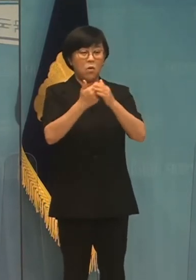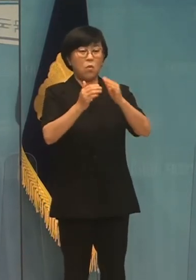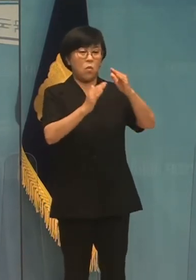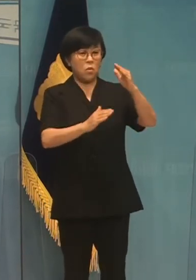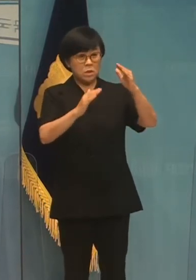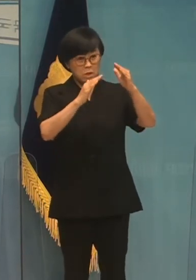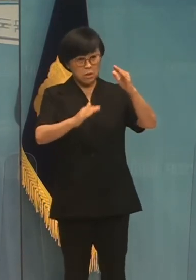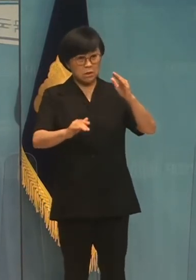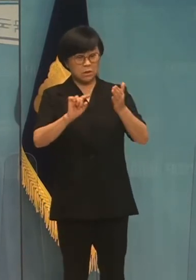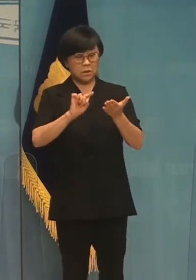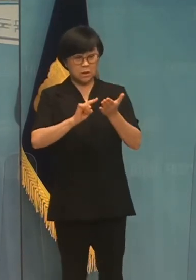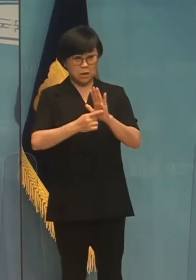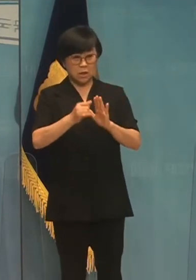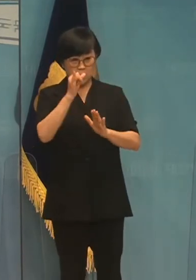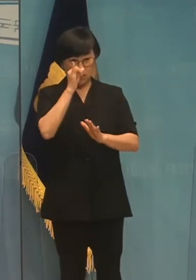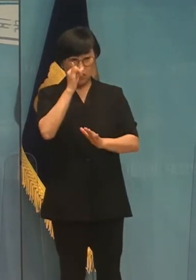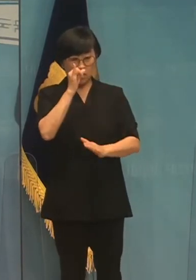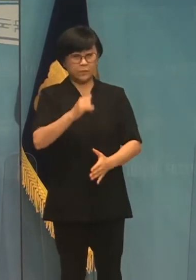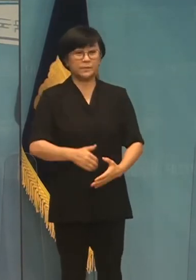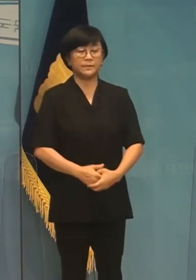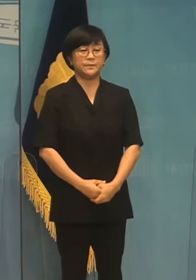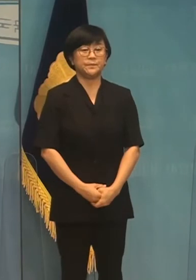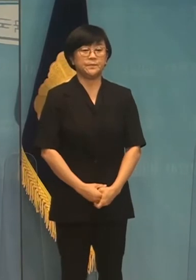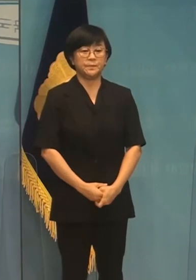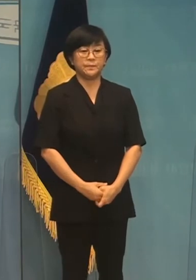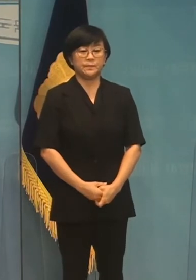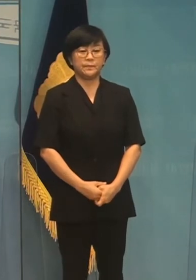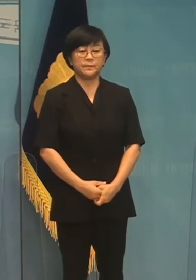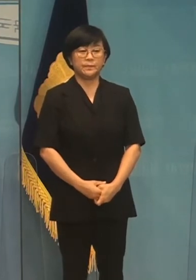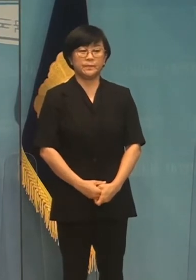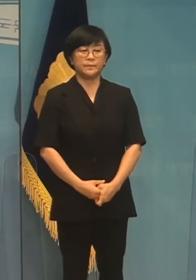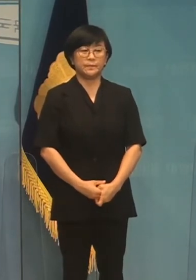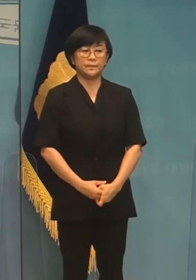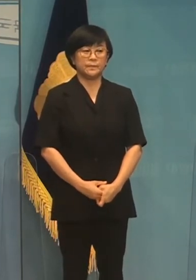공공연하게 드러나고 있는데도 말입니다.